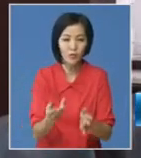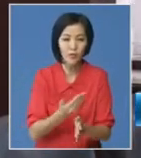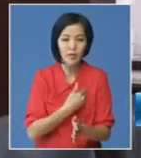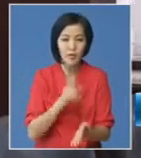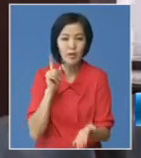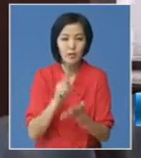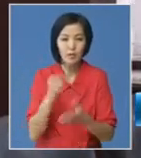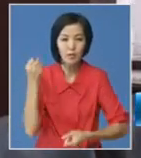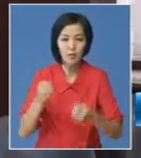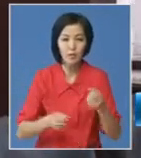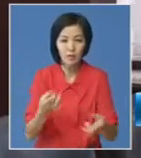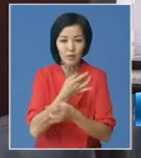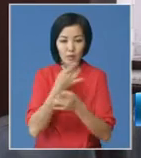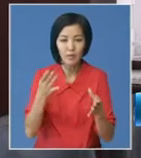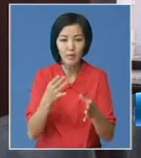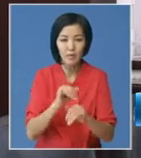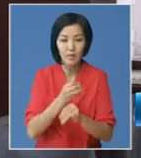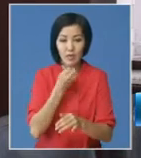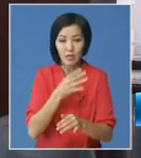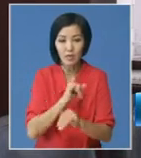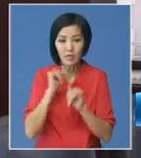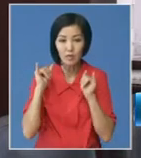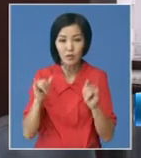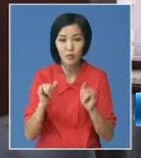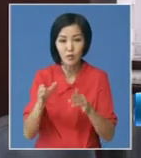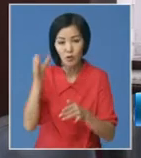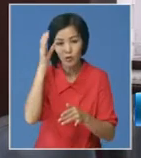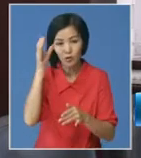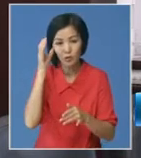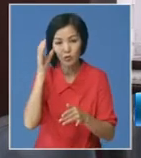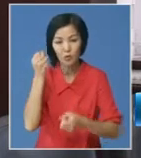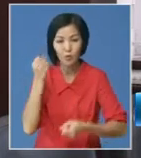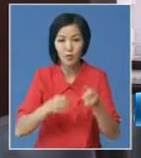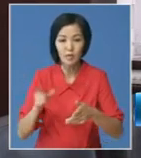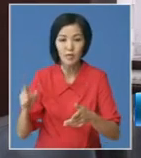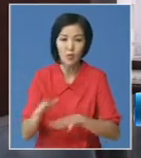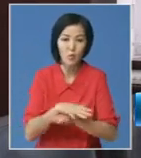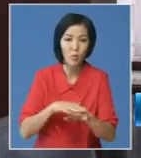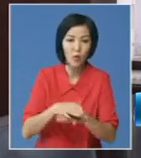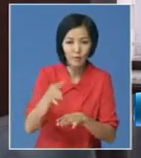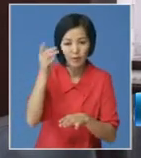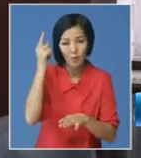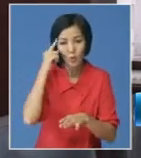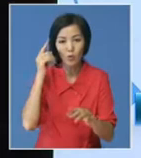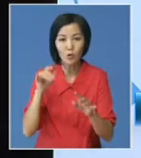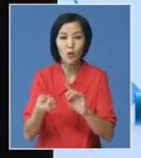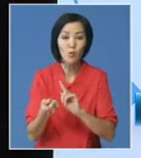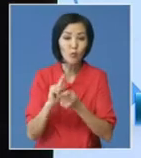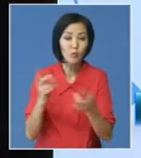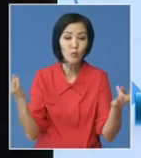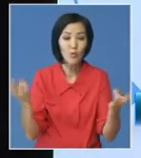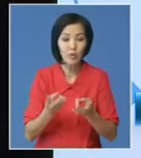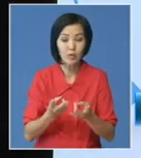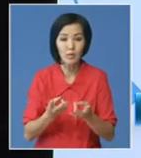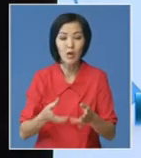көлік жүргізу мәдениетін жақсарту үшін жүргізушілердің санасынан бастап тұтастай қоғамның санасын өзгерту қажет. Облыс